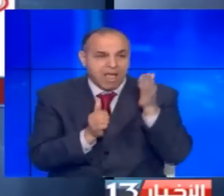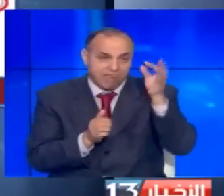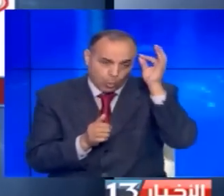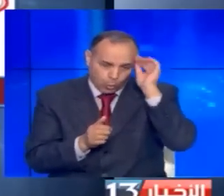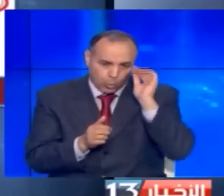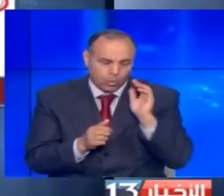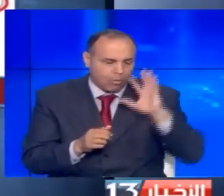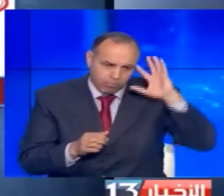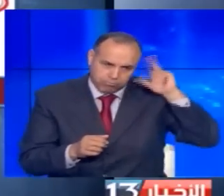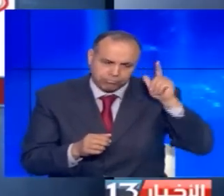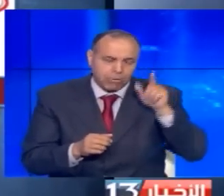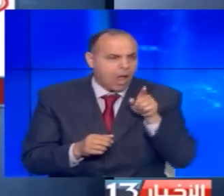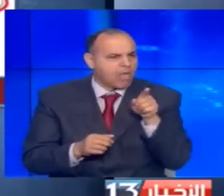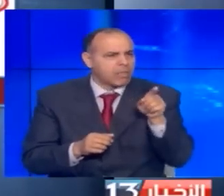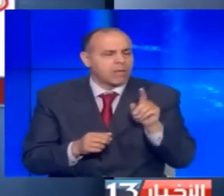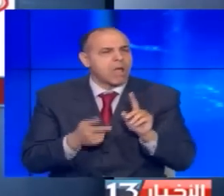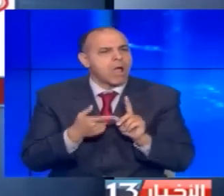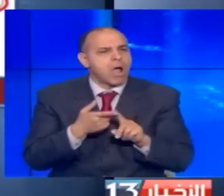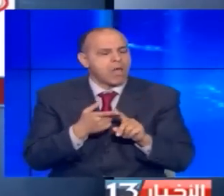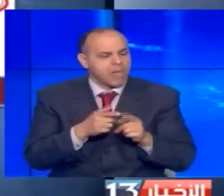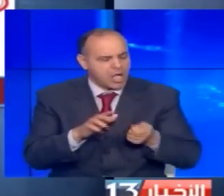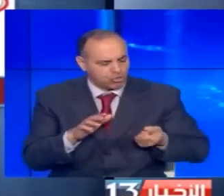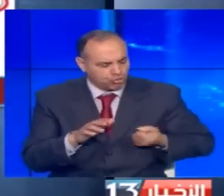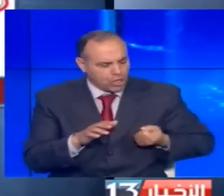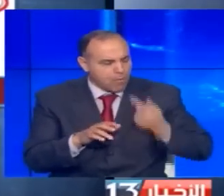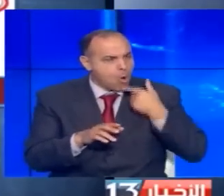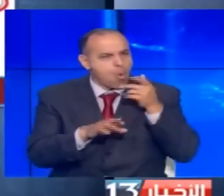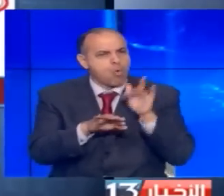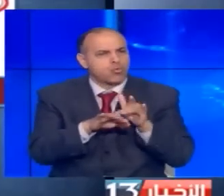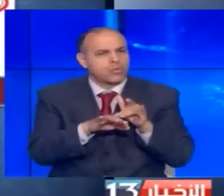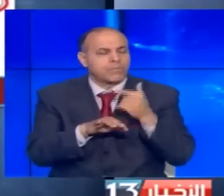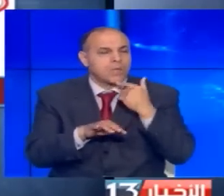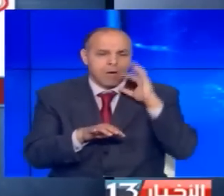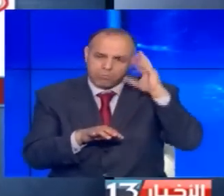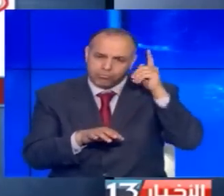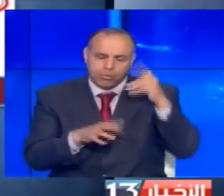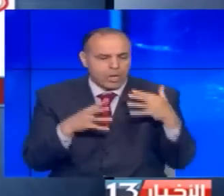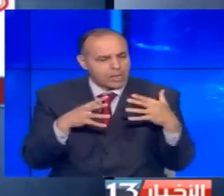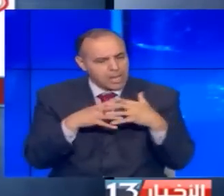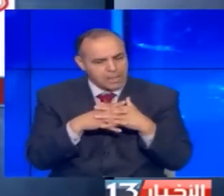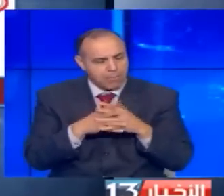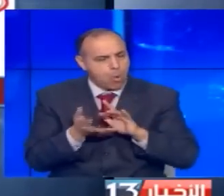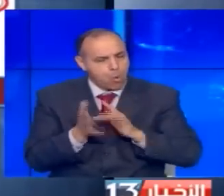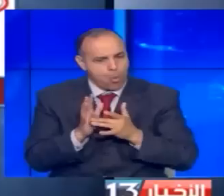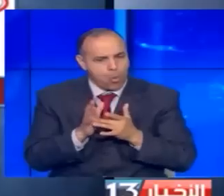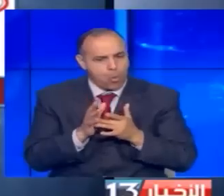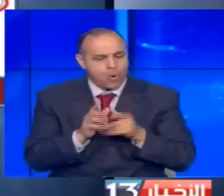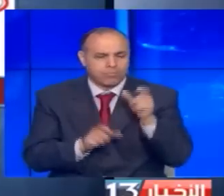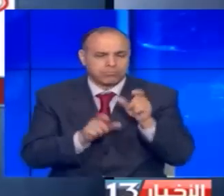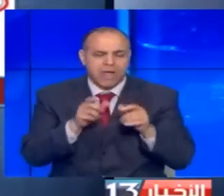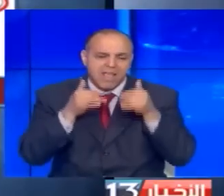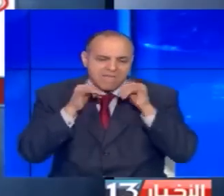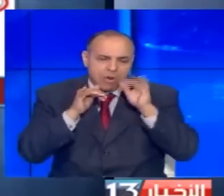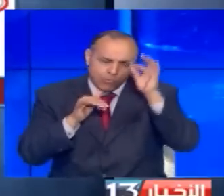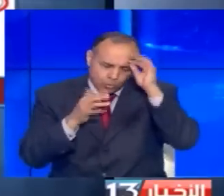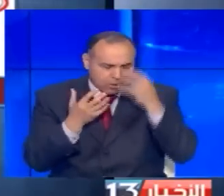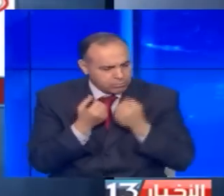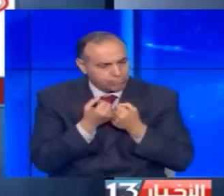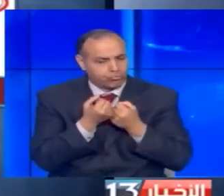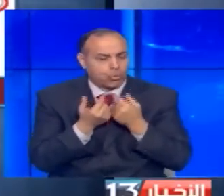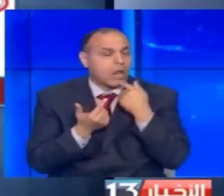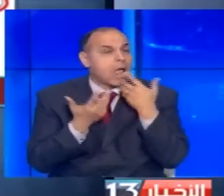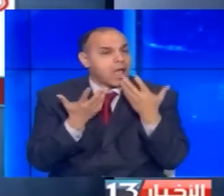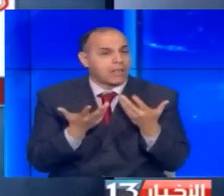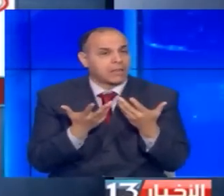تونس عن استنكاره الشديد لهذه الجريمة النكراء وأعرب عن تضامنه الكامل مع الجالية الإيفوارية بتونس،